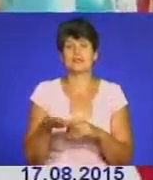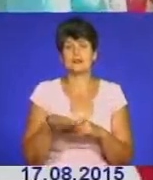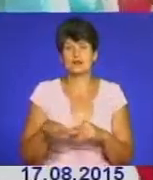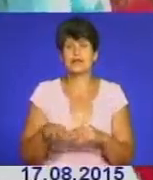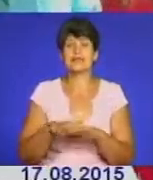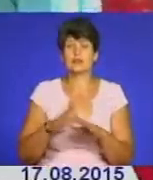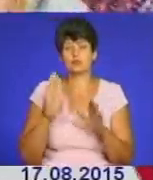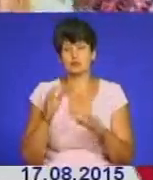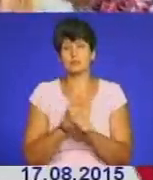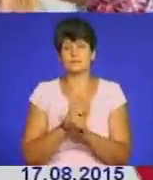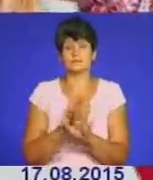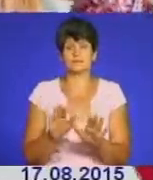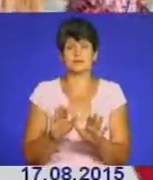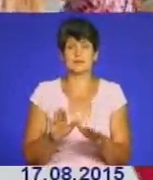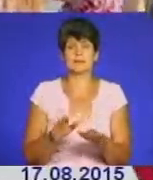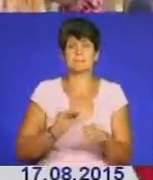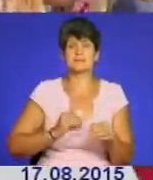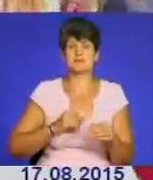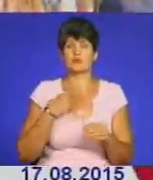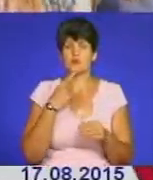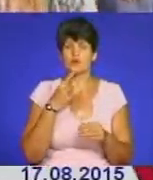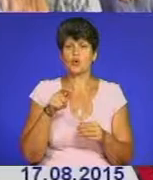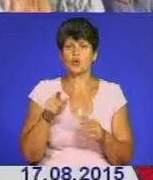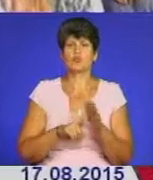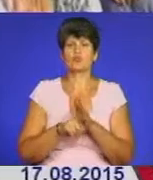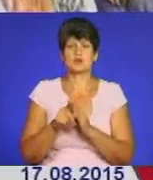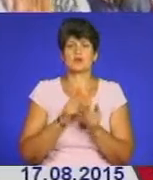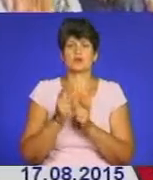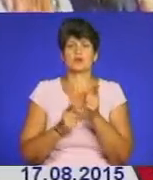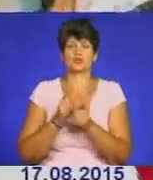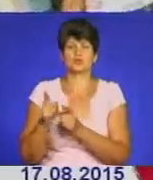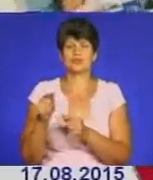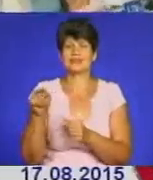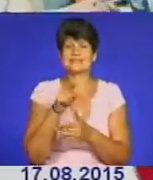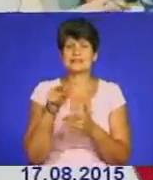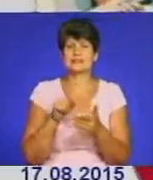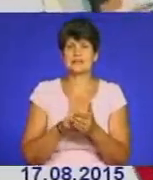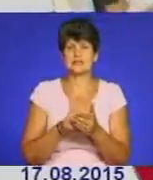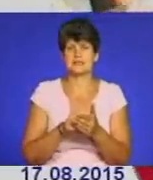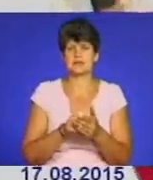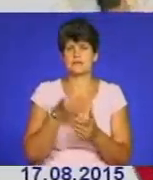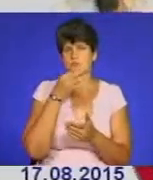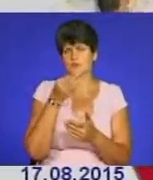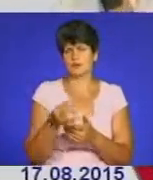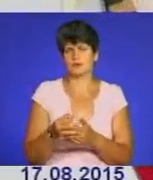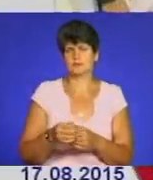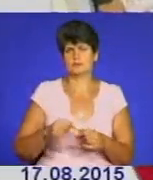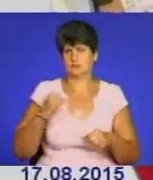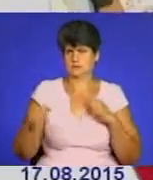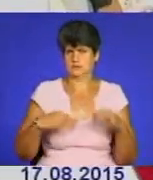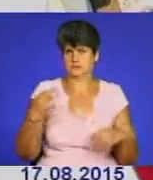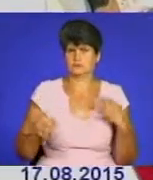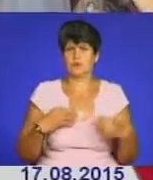ринок працюватиме. Підприємці розповідають, що люди, які почали цю реконструкцію, на їх запитання відповідають агресивно і дають зрозуміти, що